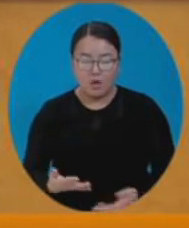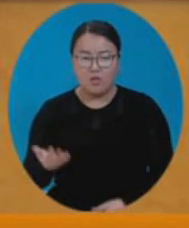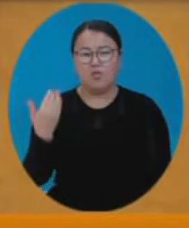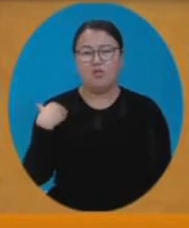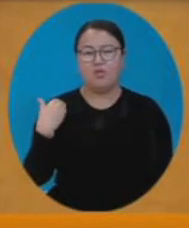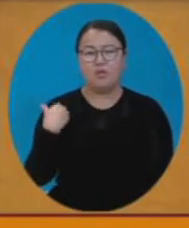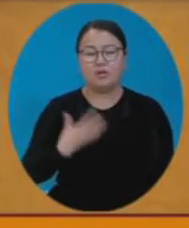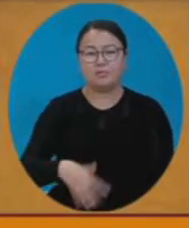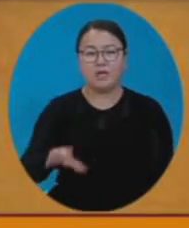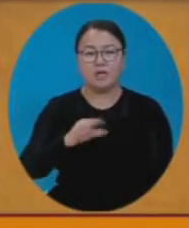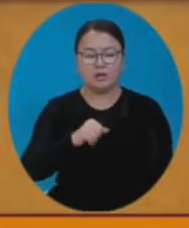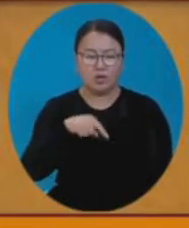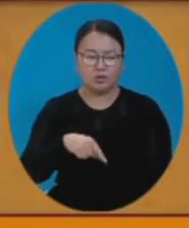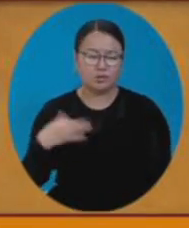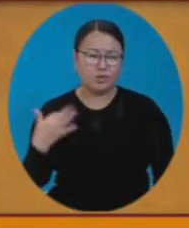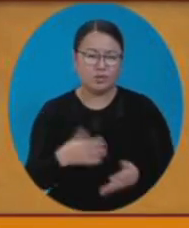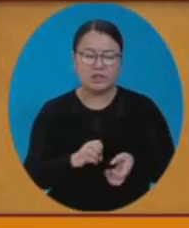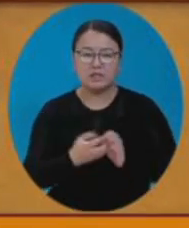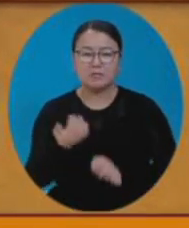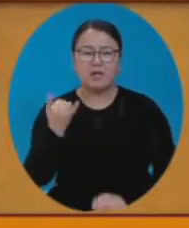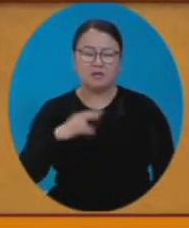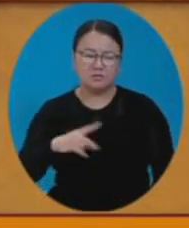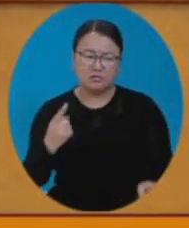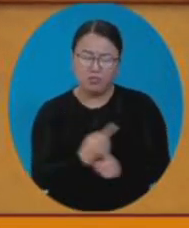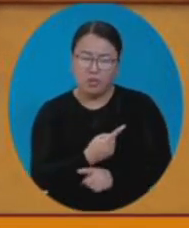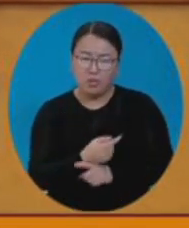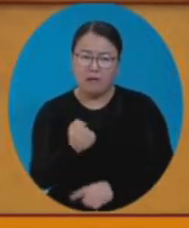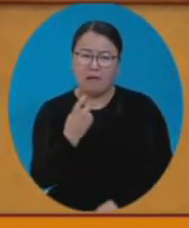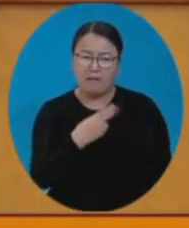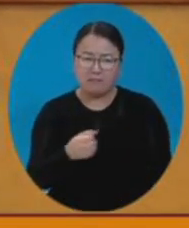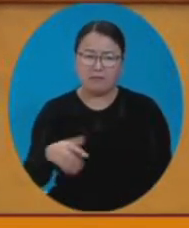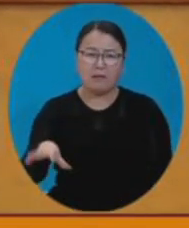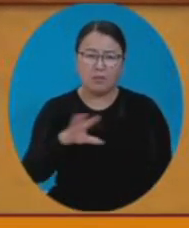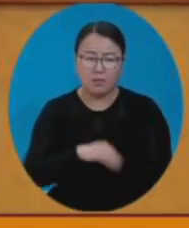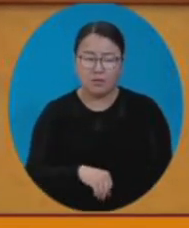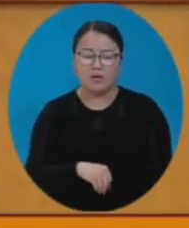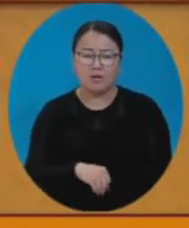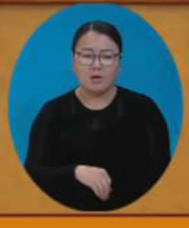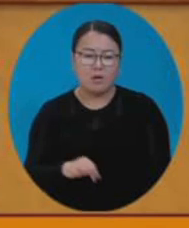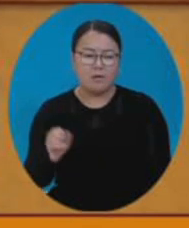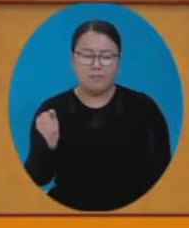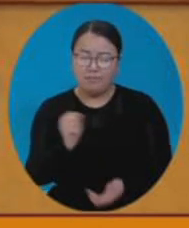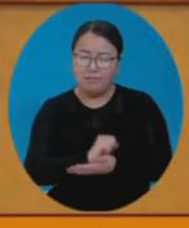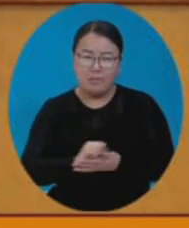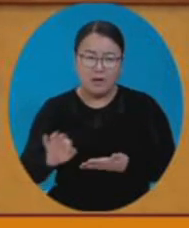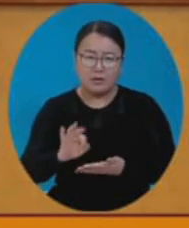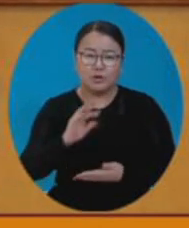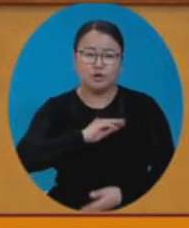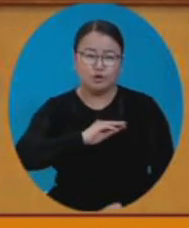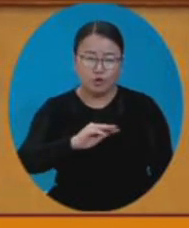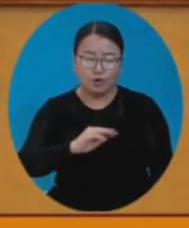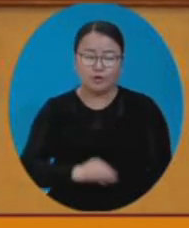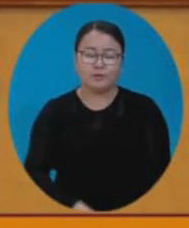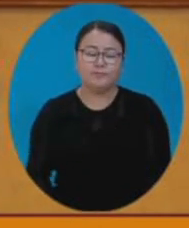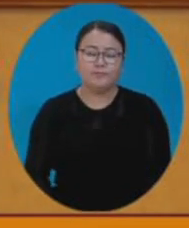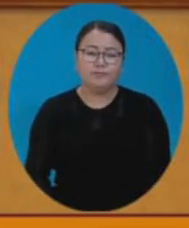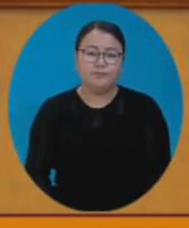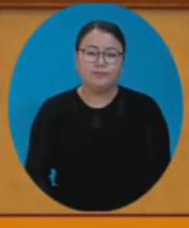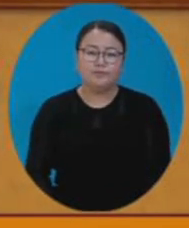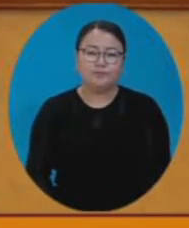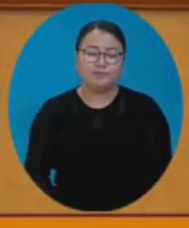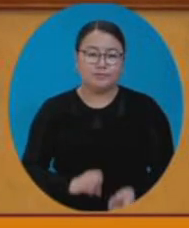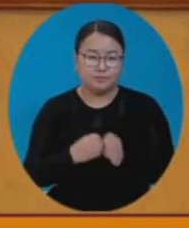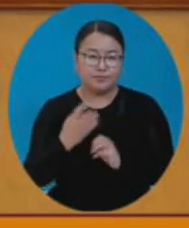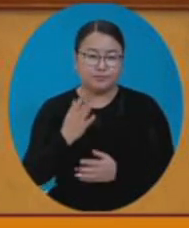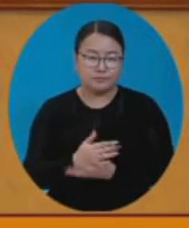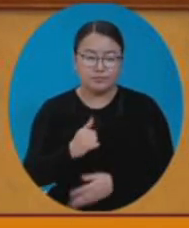одоо бидний өнөөдрийн хүртэл хийгдсэн алдаа дутагдлууд бол одоо үгүй болох ийм нөхцөл байдал бий болно.